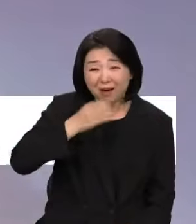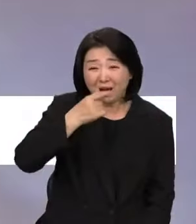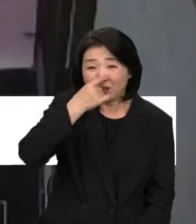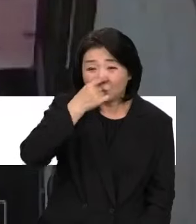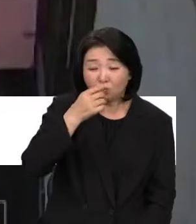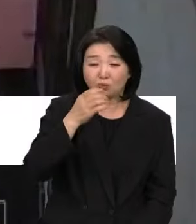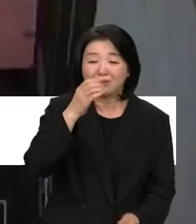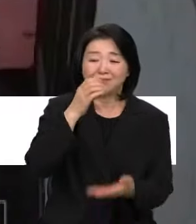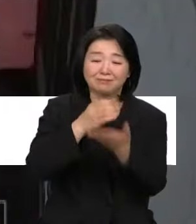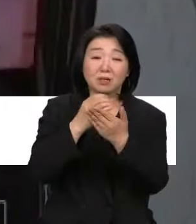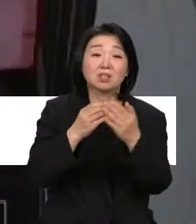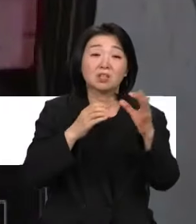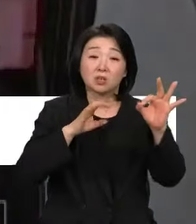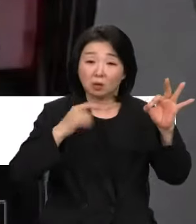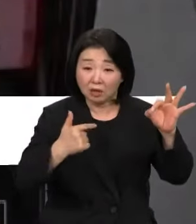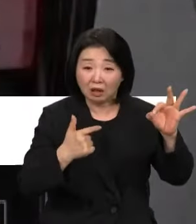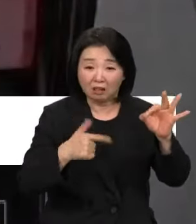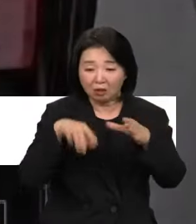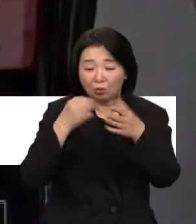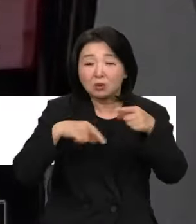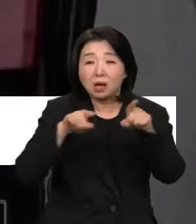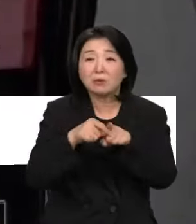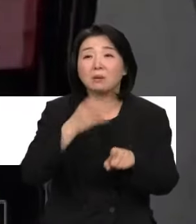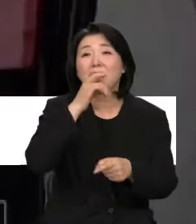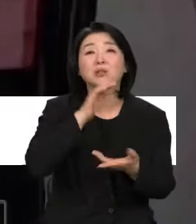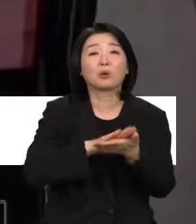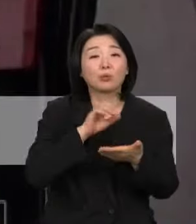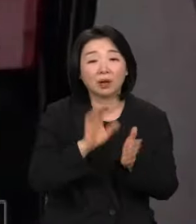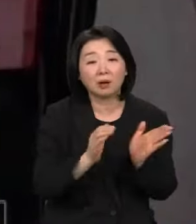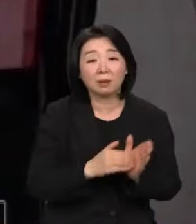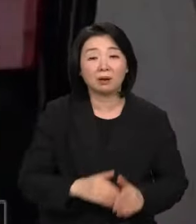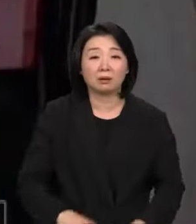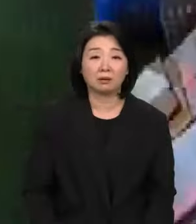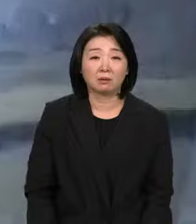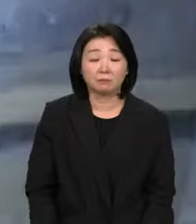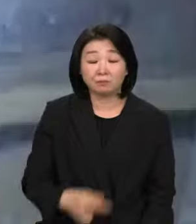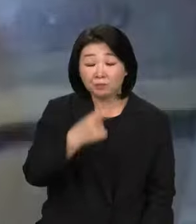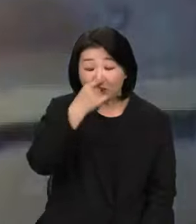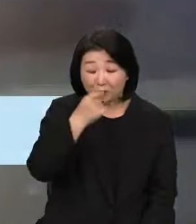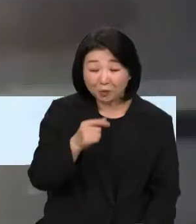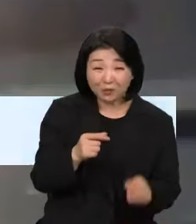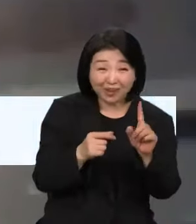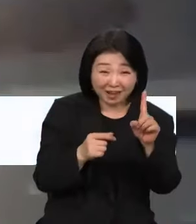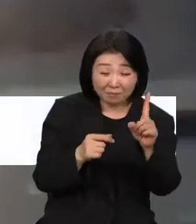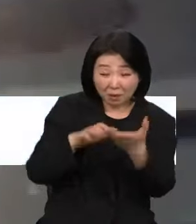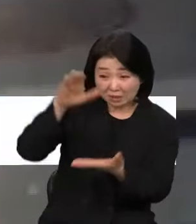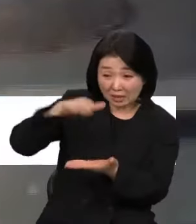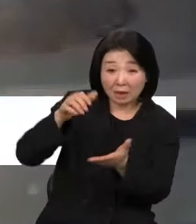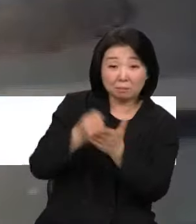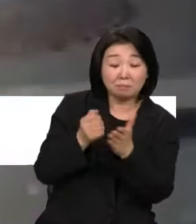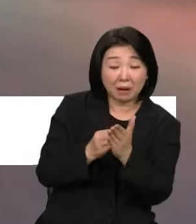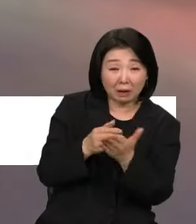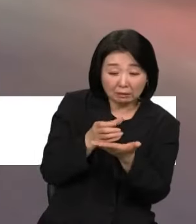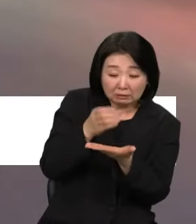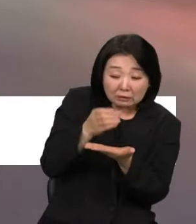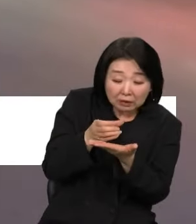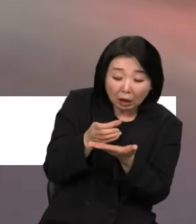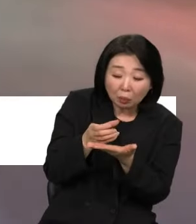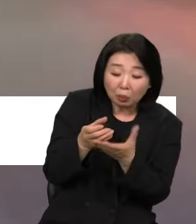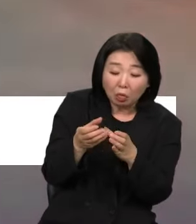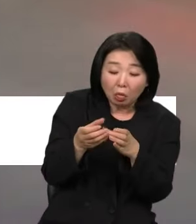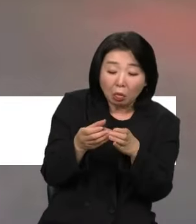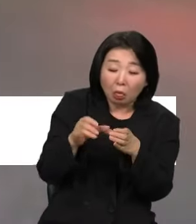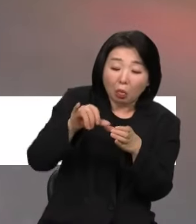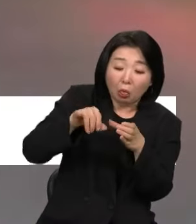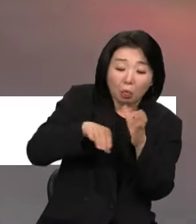했습니다 여기에 녹차를 섞고 마셨다고 했습니다 소주 한 병은 양이 정해져 있지만 자는 얼만큼 따랐는지